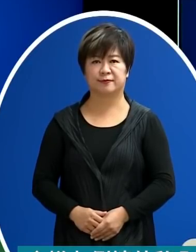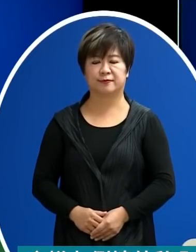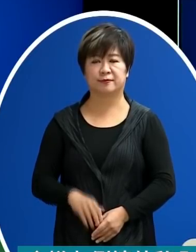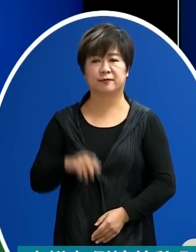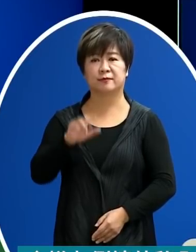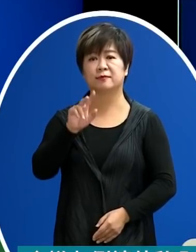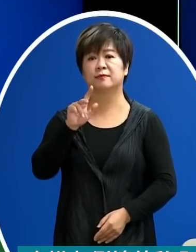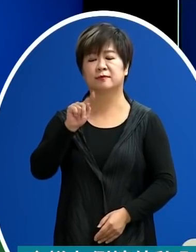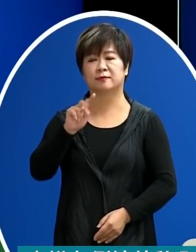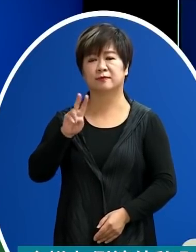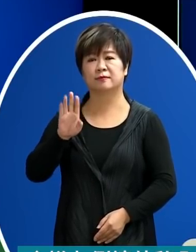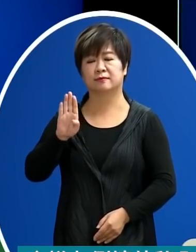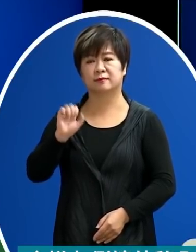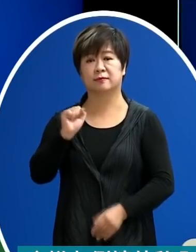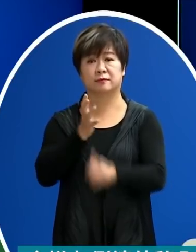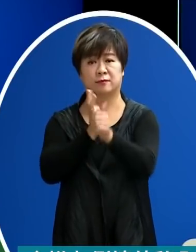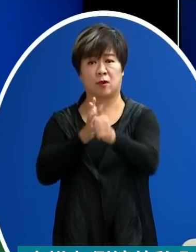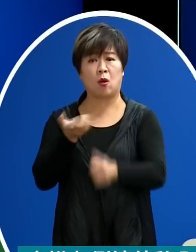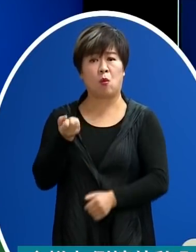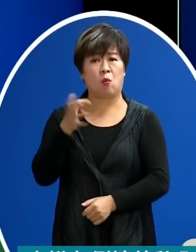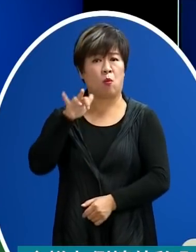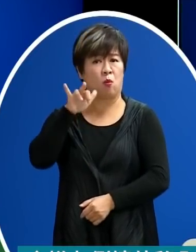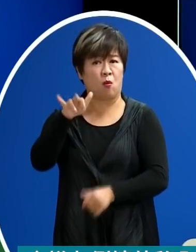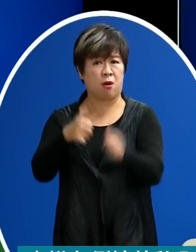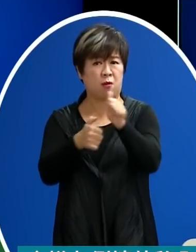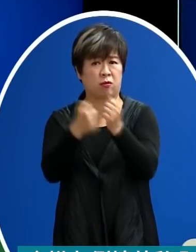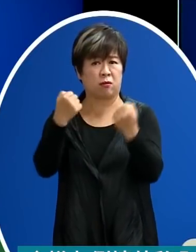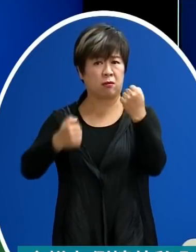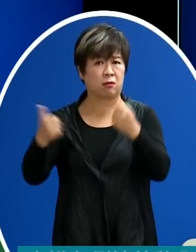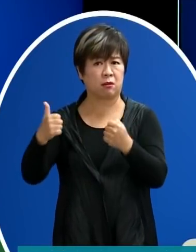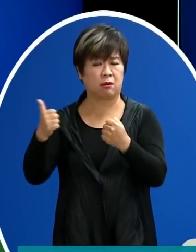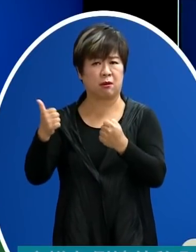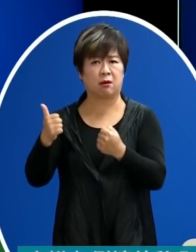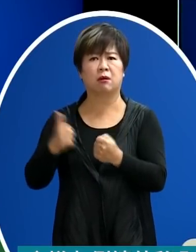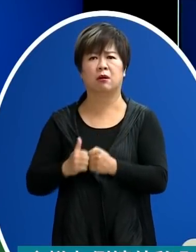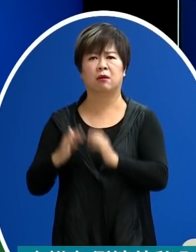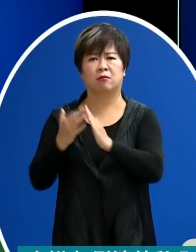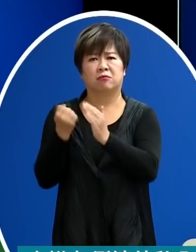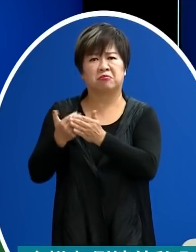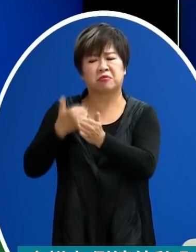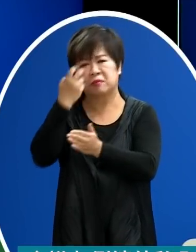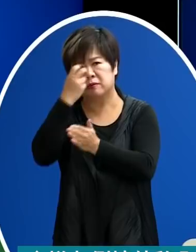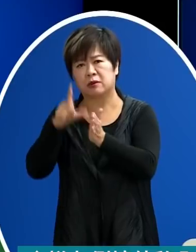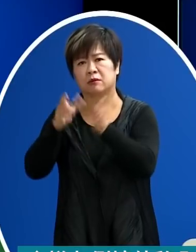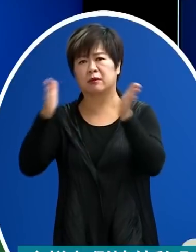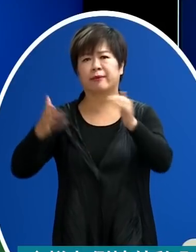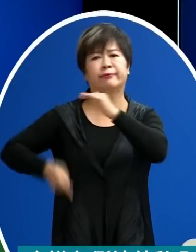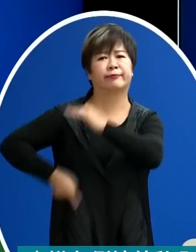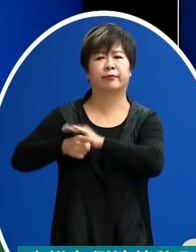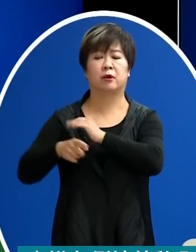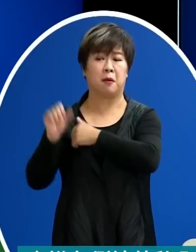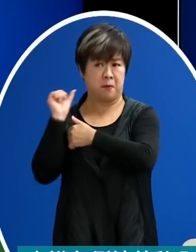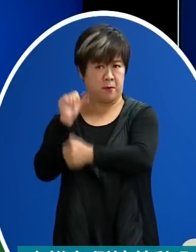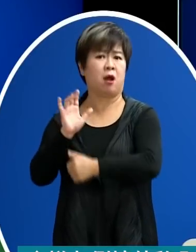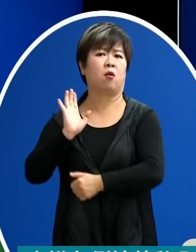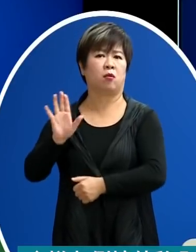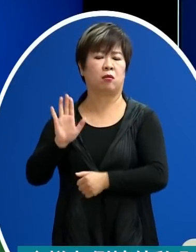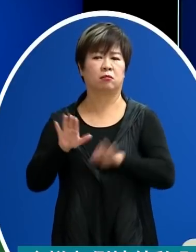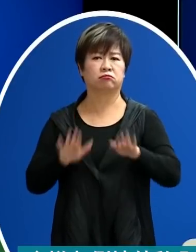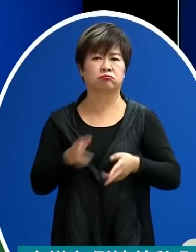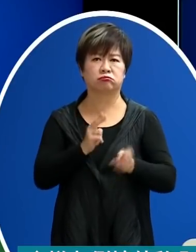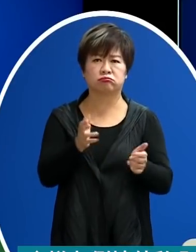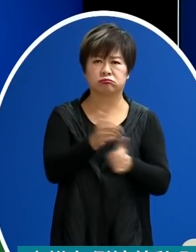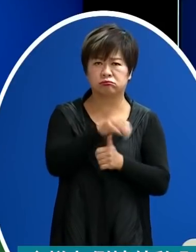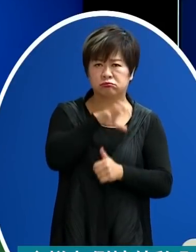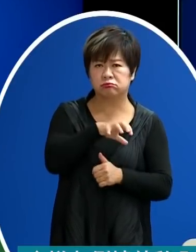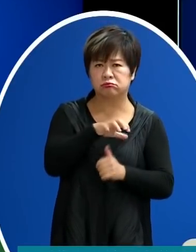主持人好 ，TVBS 提问，想要请教华航副机师拘检违规的这个案子，现在是华航他们已经有做了惩处，那指挥中心这